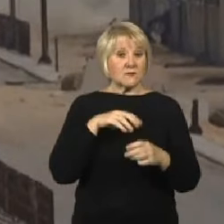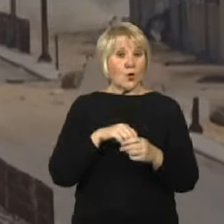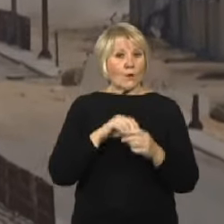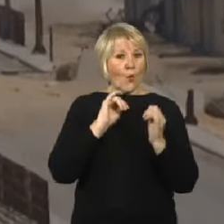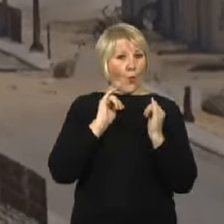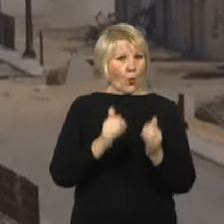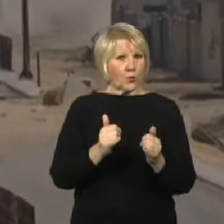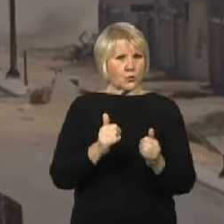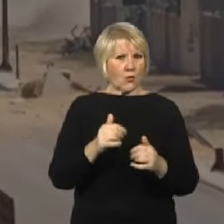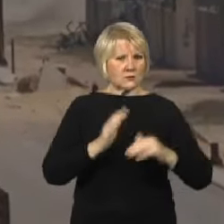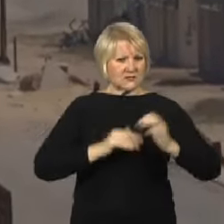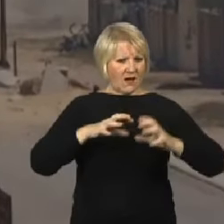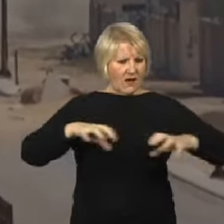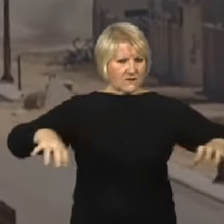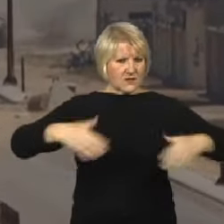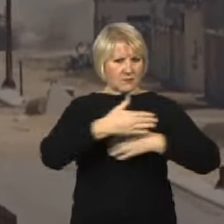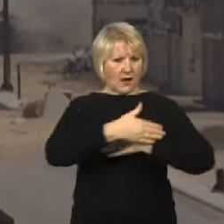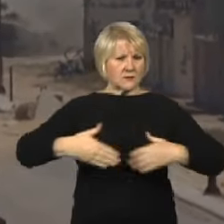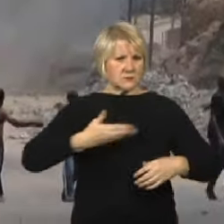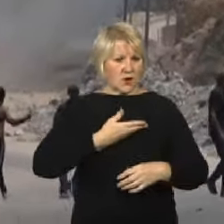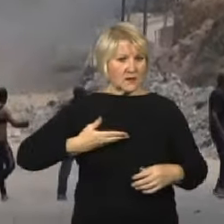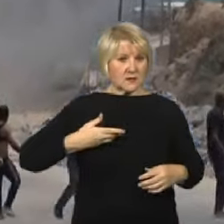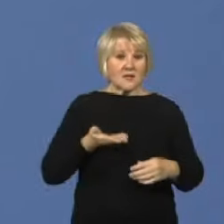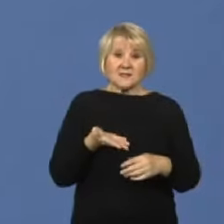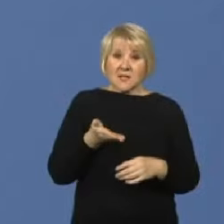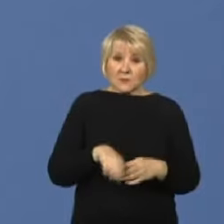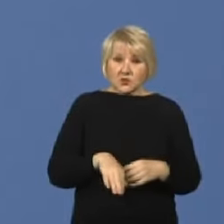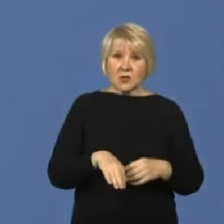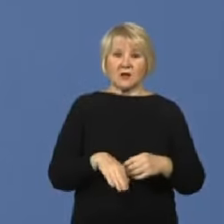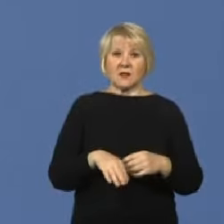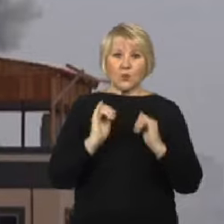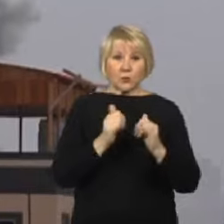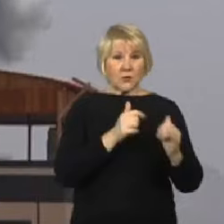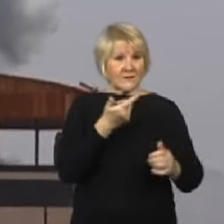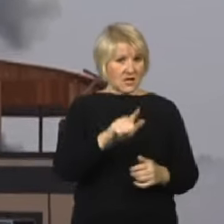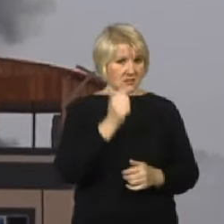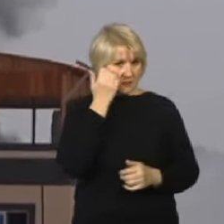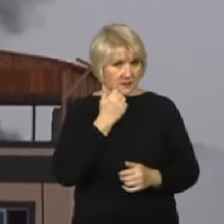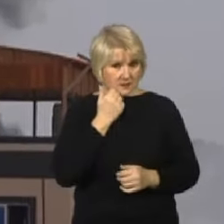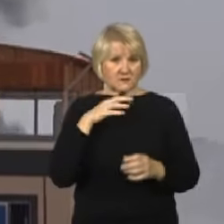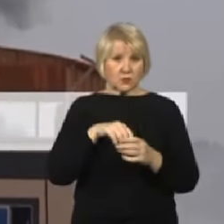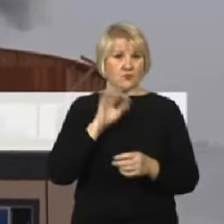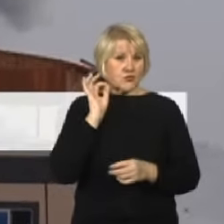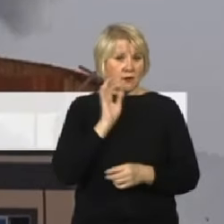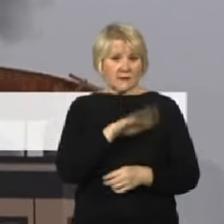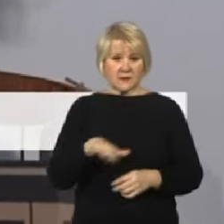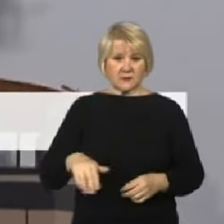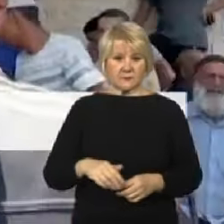hustě zastavěné centrální části pásma Gazy zemřeli více než 200 lidí, včetně žen a dětí.